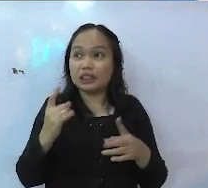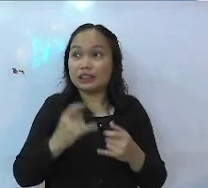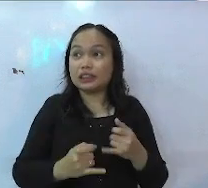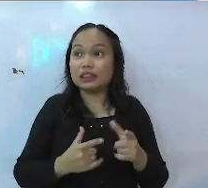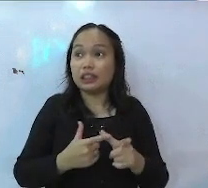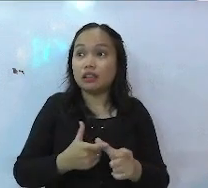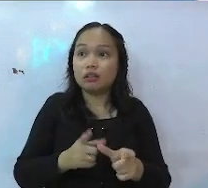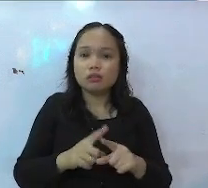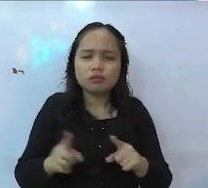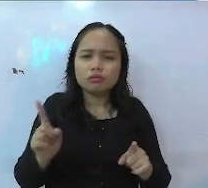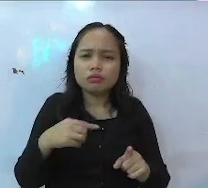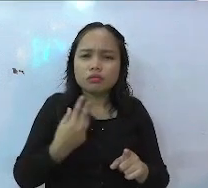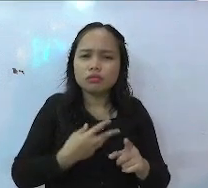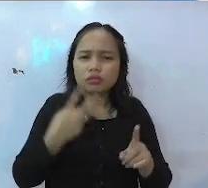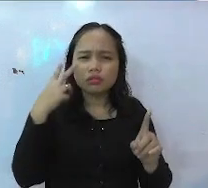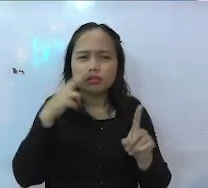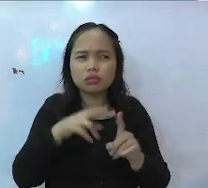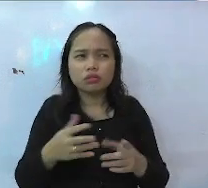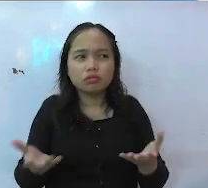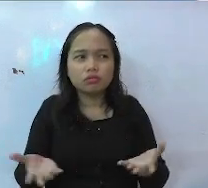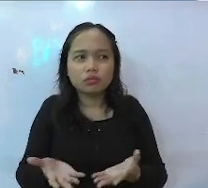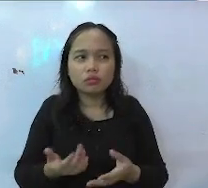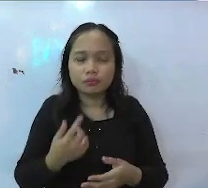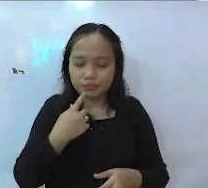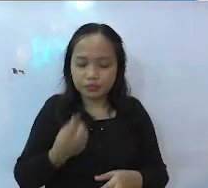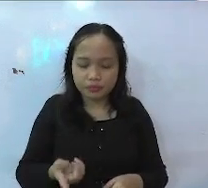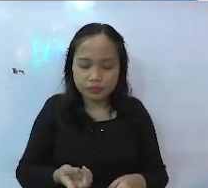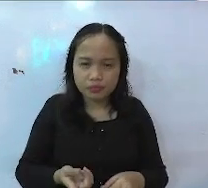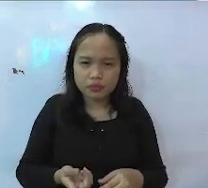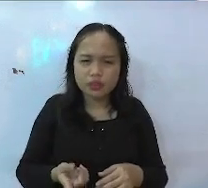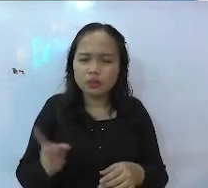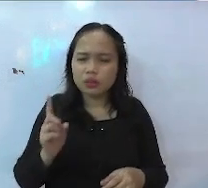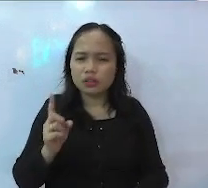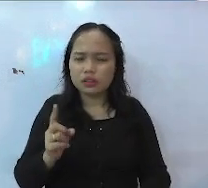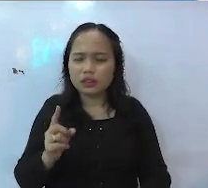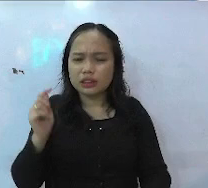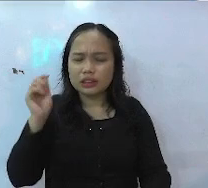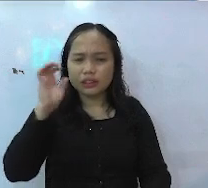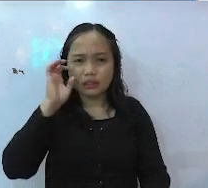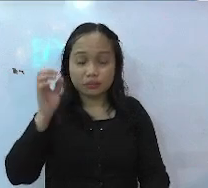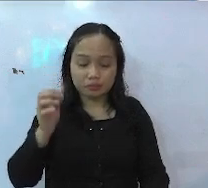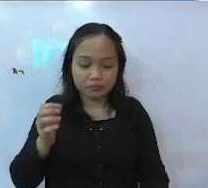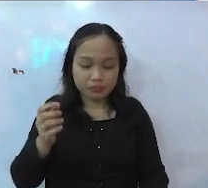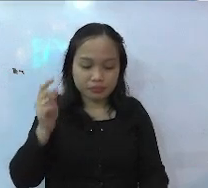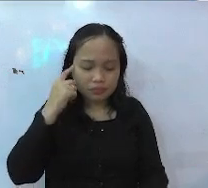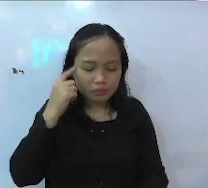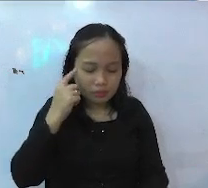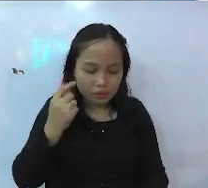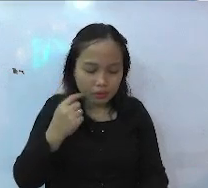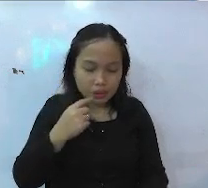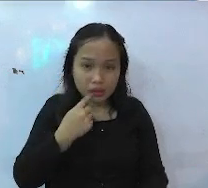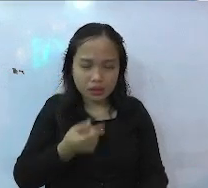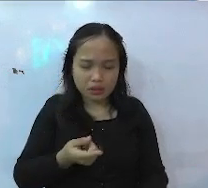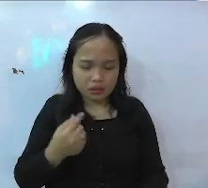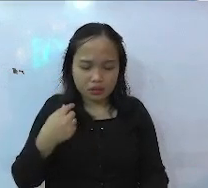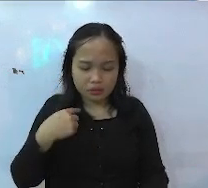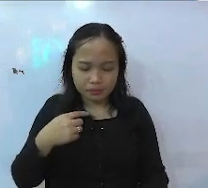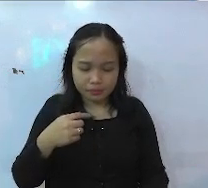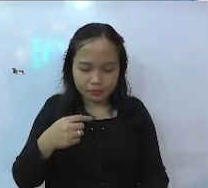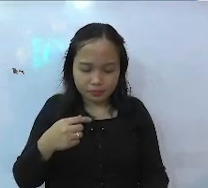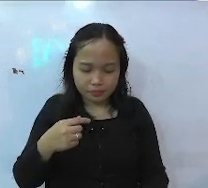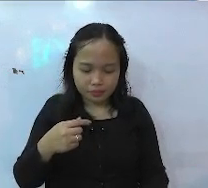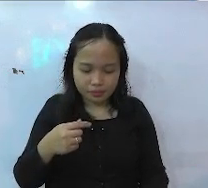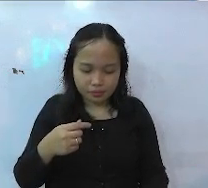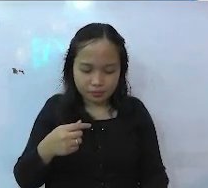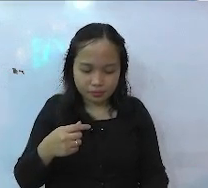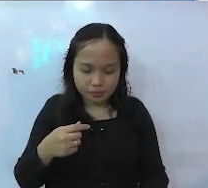Makikita mo d anong sinabi niya doon no ano yung inisip niya na Hindi ba siya mabahala na mawala yung kasi ano Sir ano